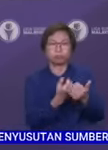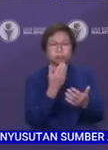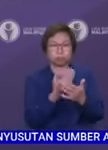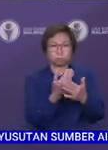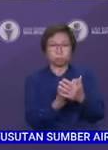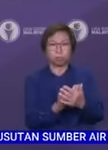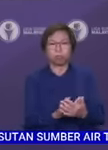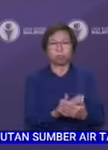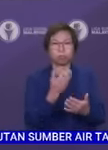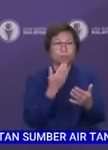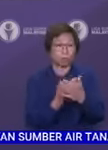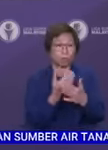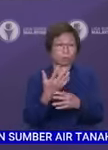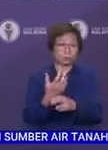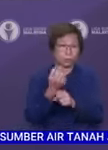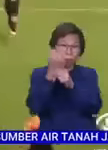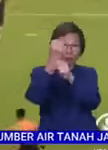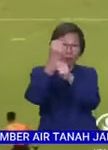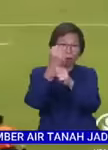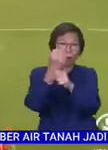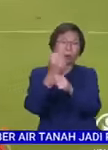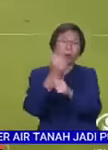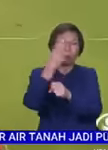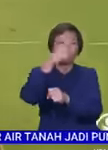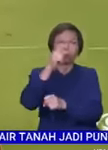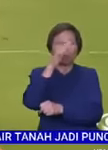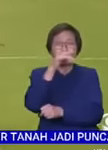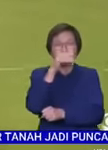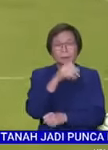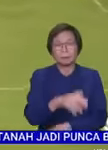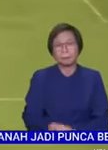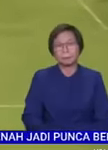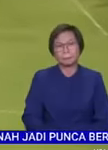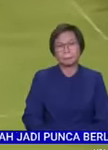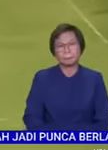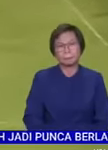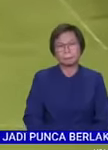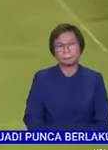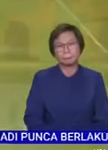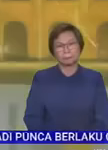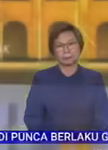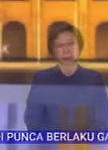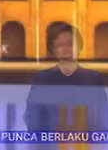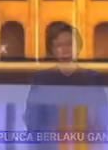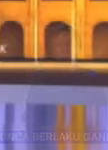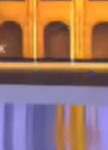untuk untuk dapat ganggu untuk hai hai